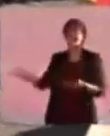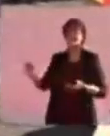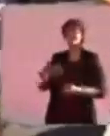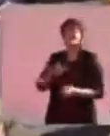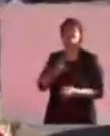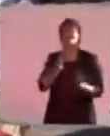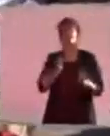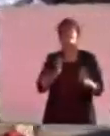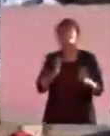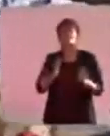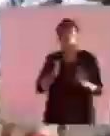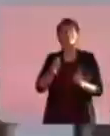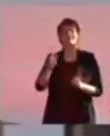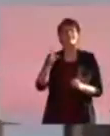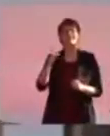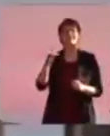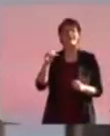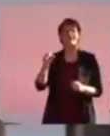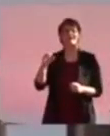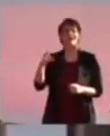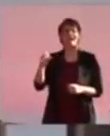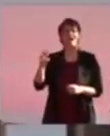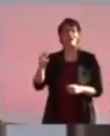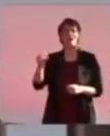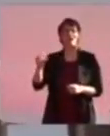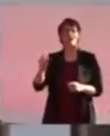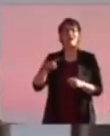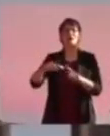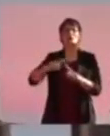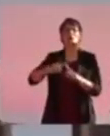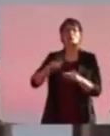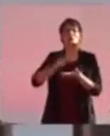segretario generale della cgil maurizio landini